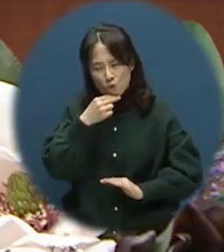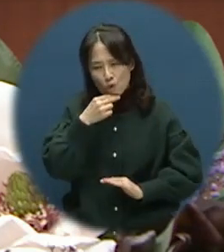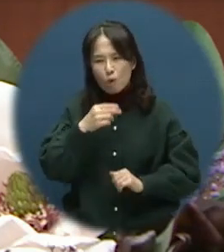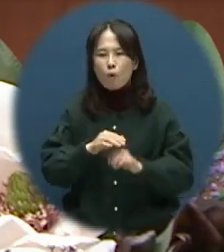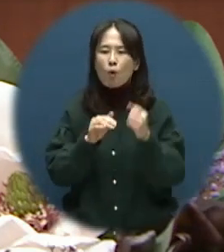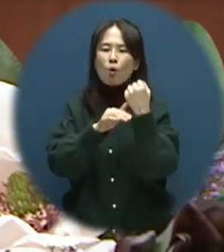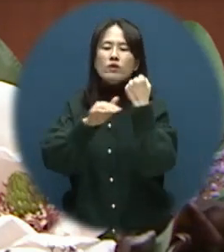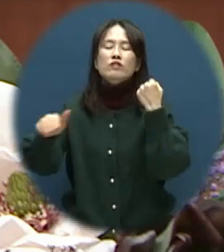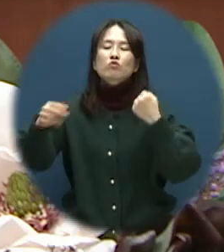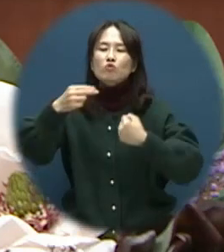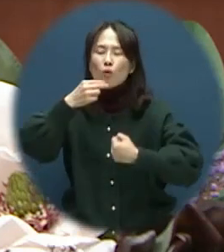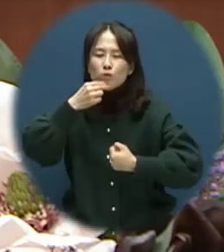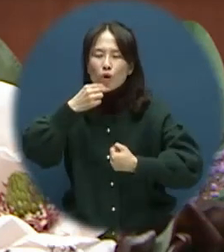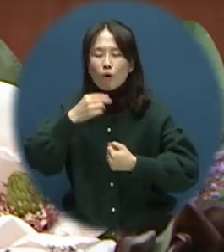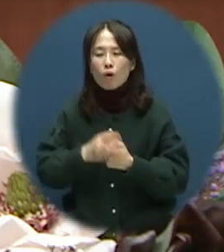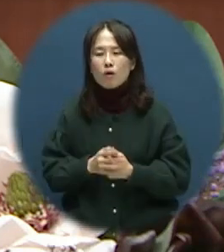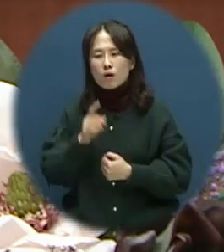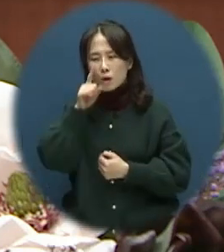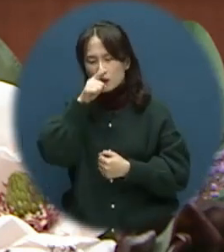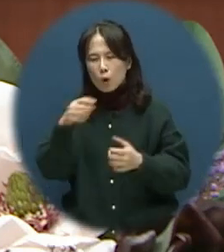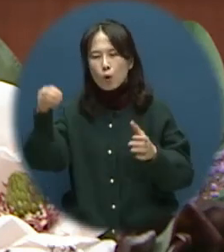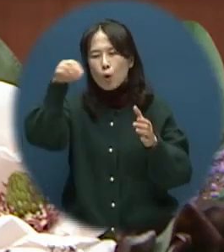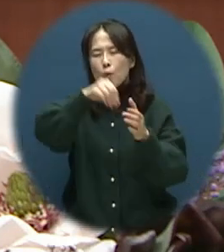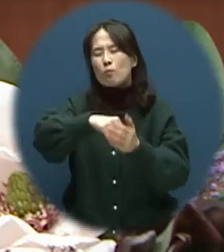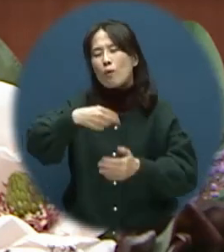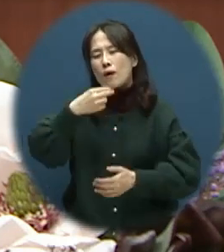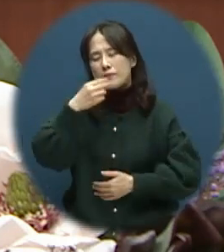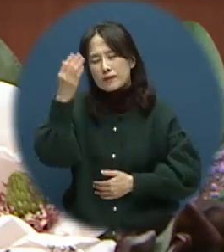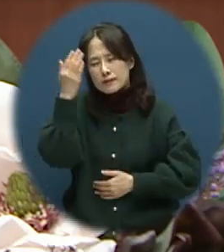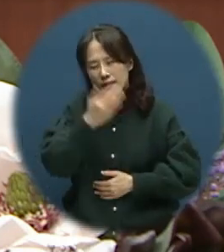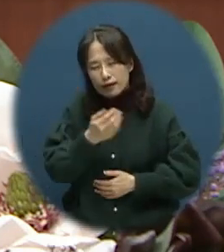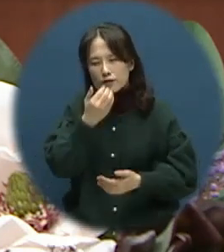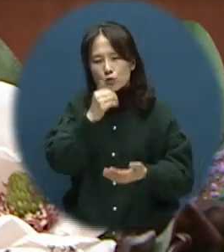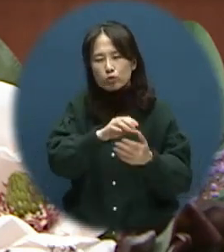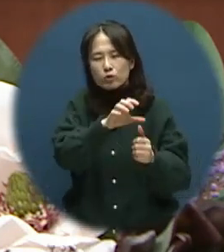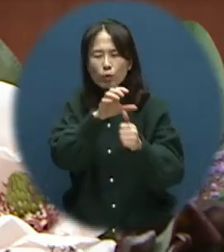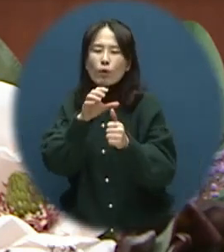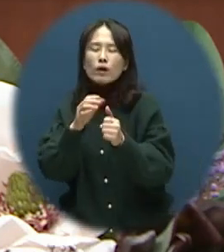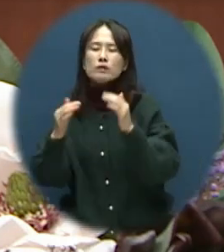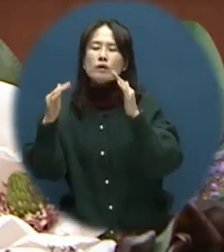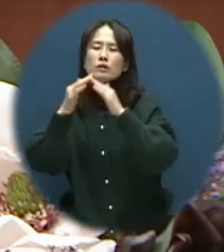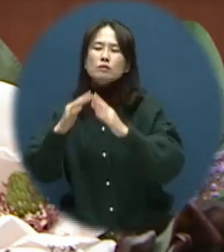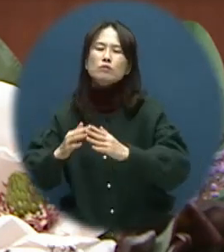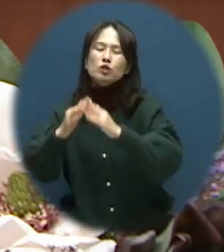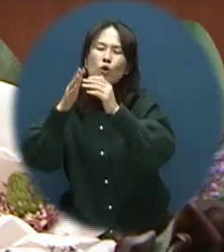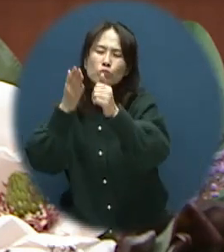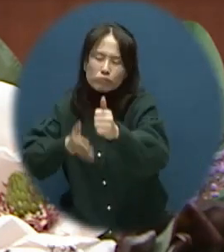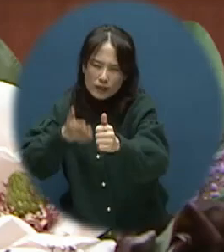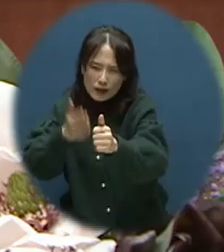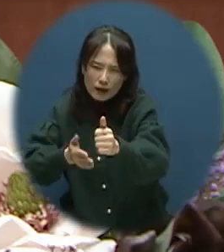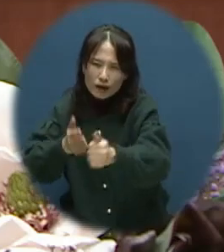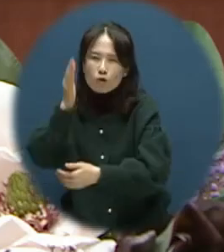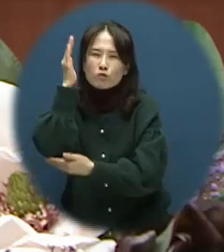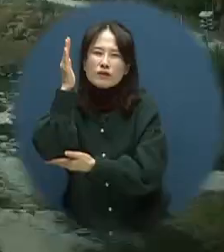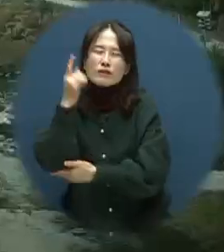지금부터라도 쓰레기 넣지 않은 깨끗한 시멘트로 집을 짓는 노력을 해달라. 라고 이제 강의를 해주고 왔죠.